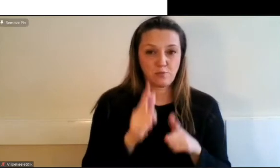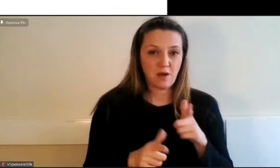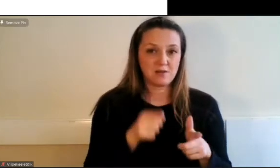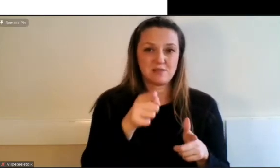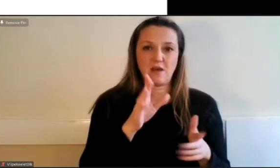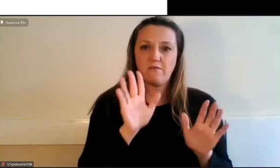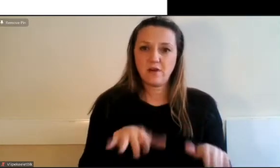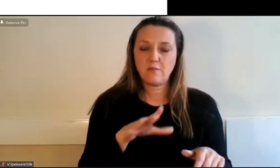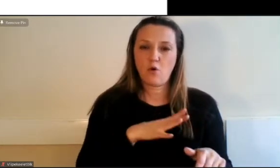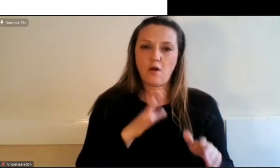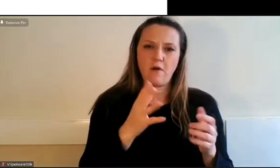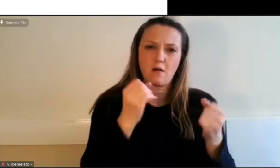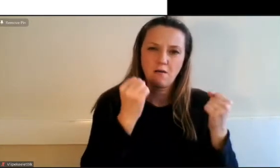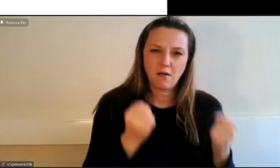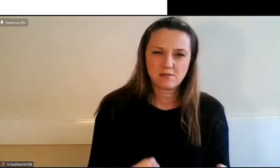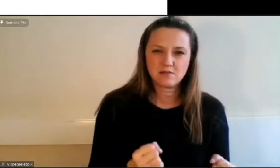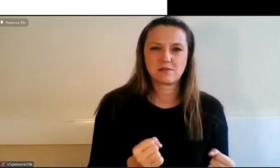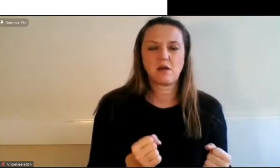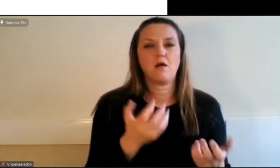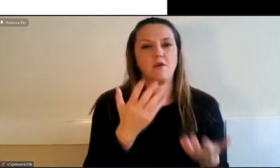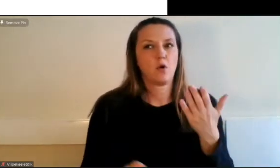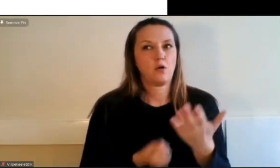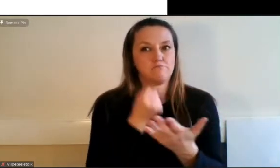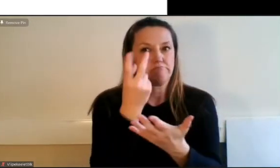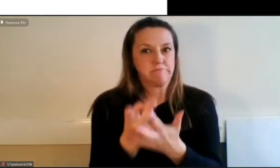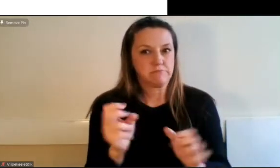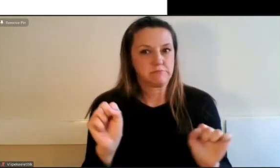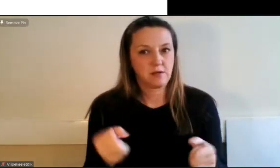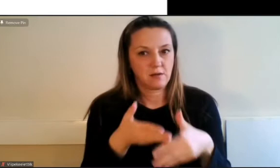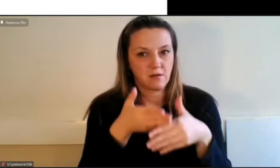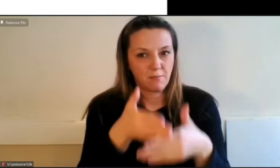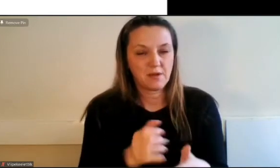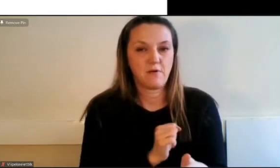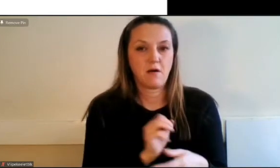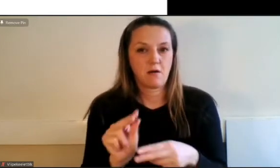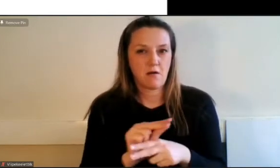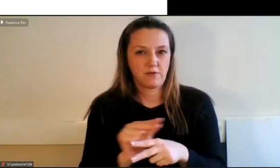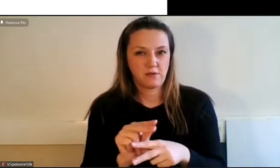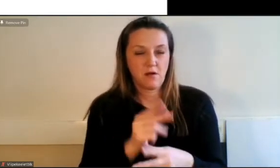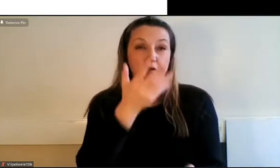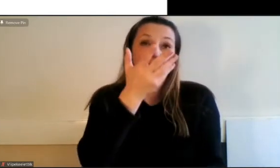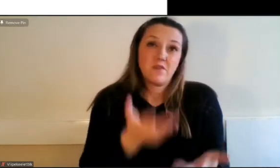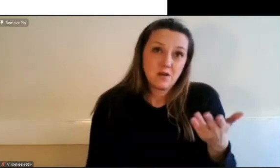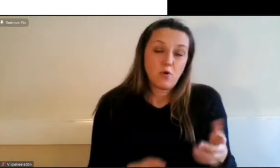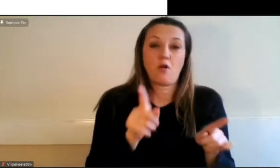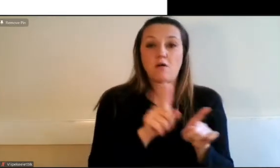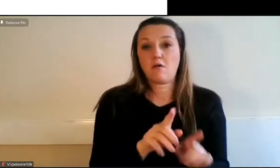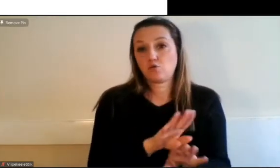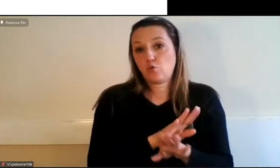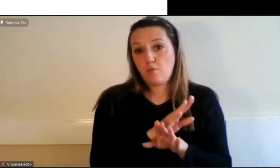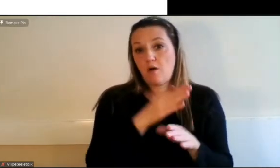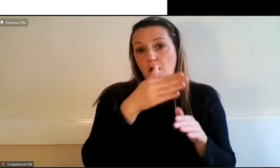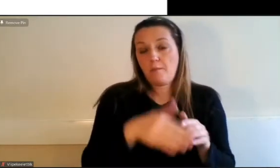punasega märgitud, kui palju tekib südamelihase põletikku pärast vaktsineerimist ja teisele poole sinisega